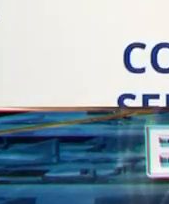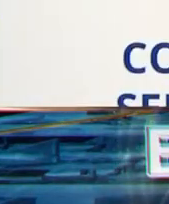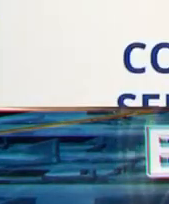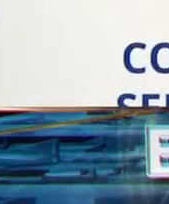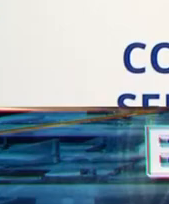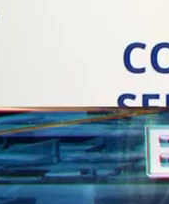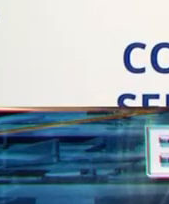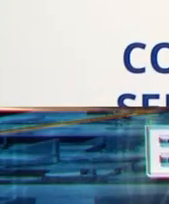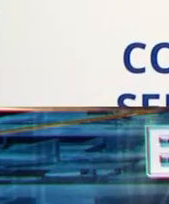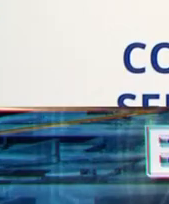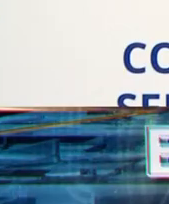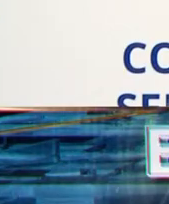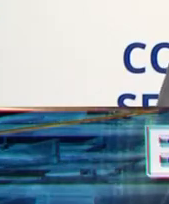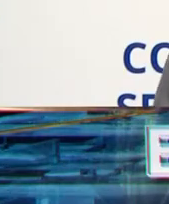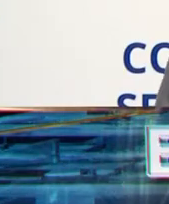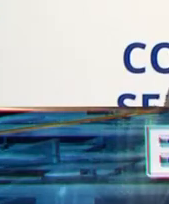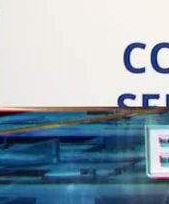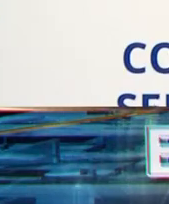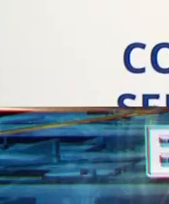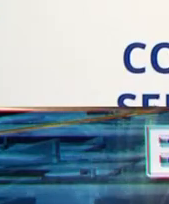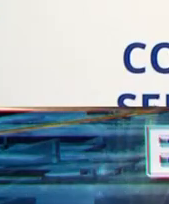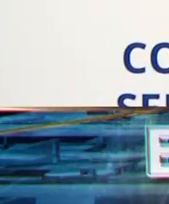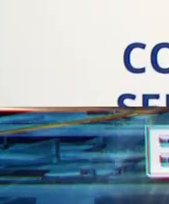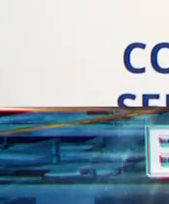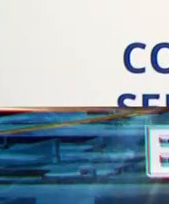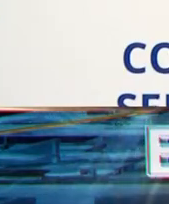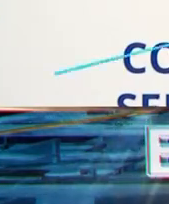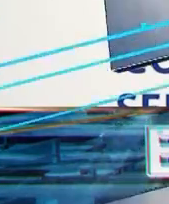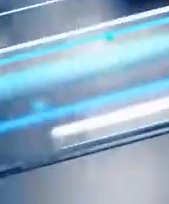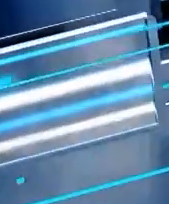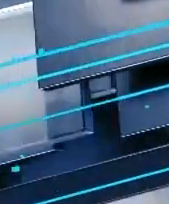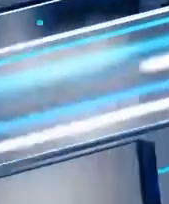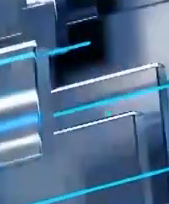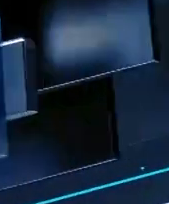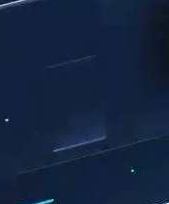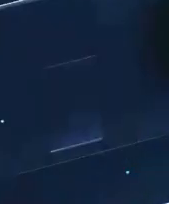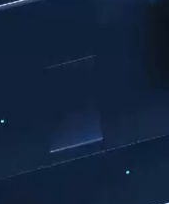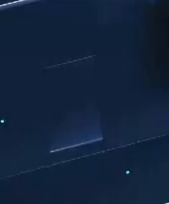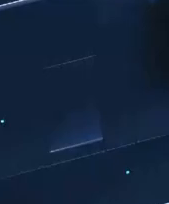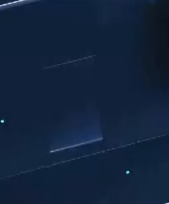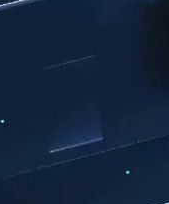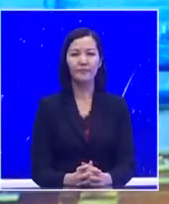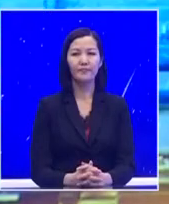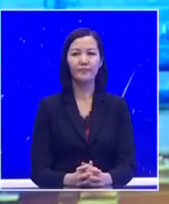өндіруші компаниялардың 12.7%-ға өсу байқалады.